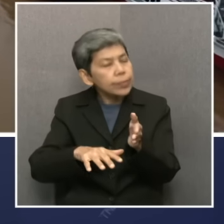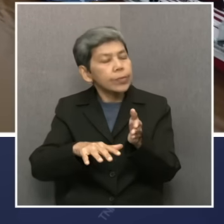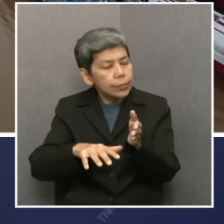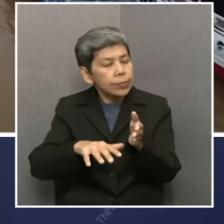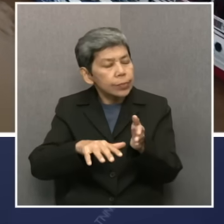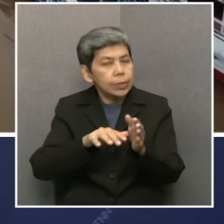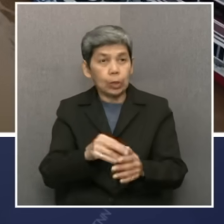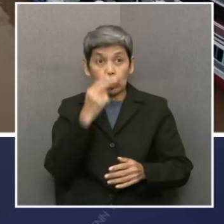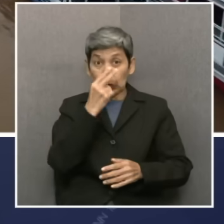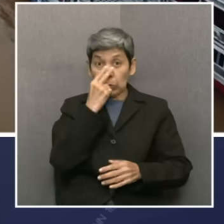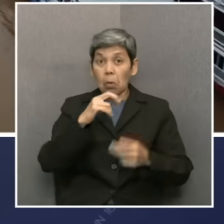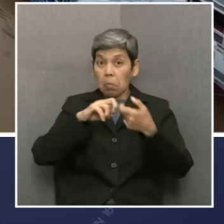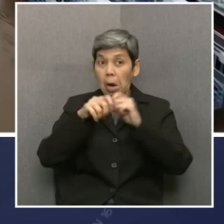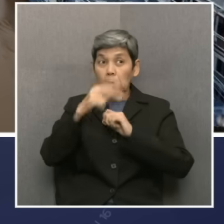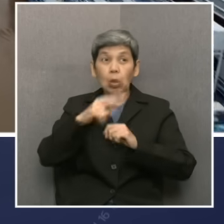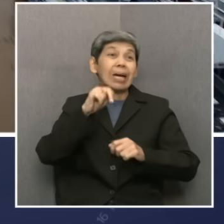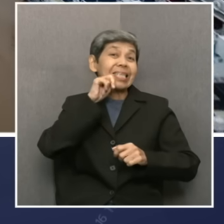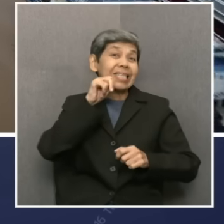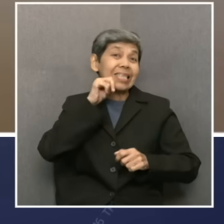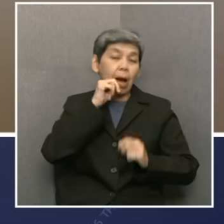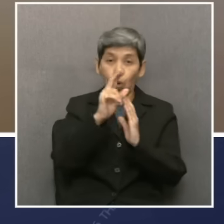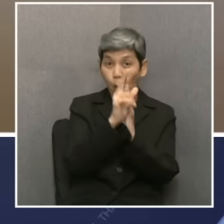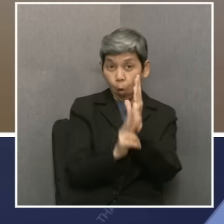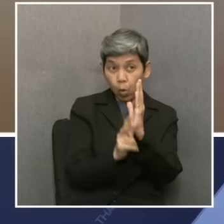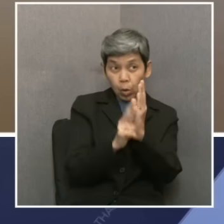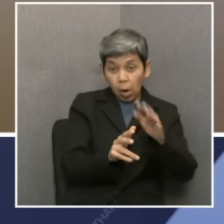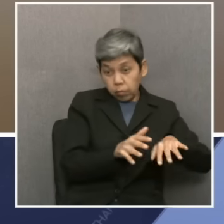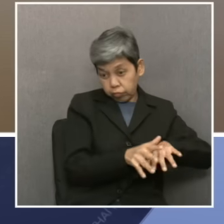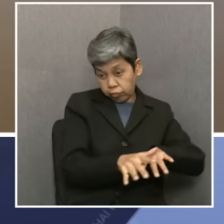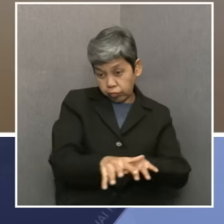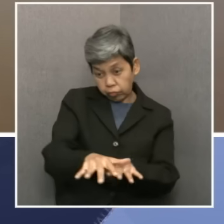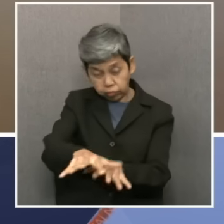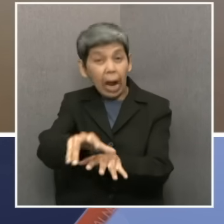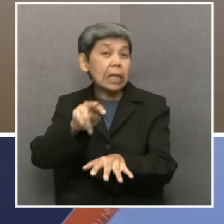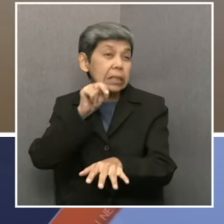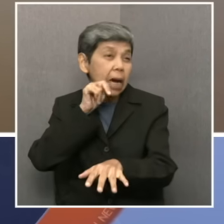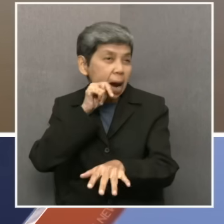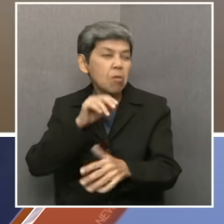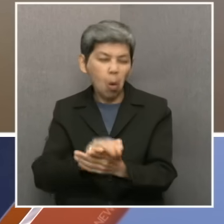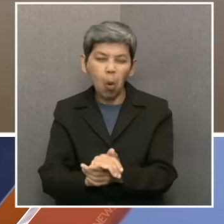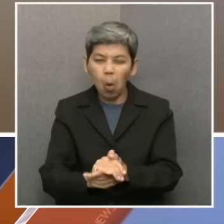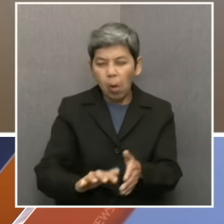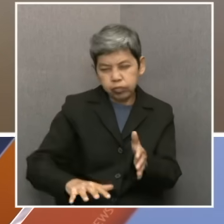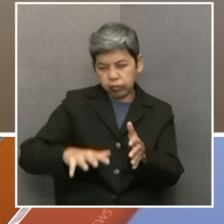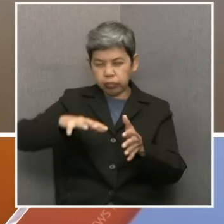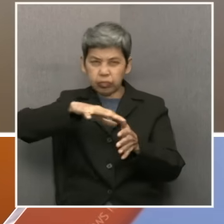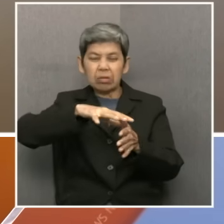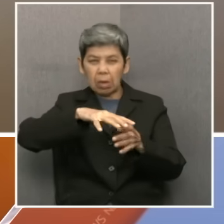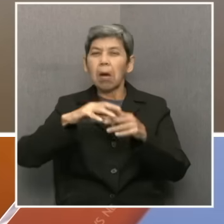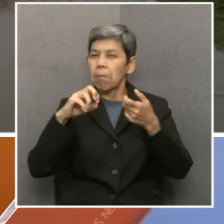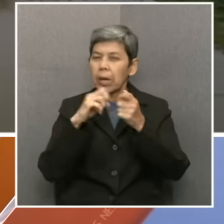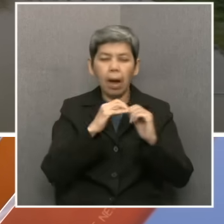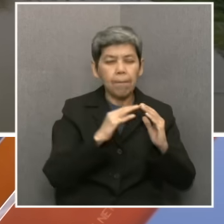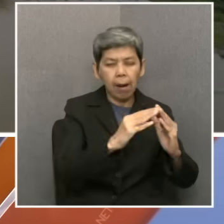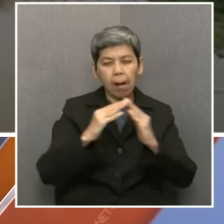จุดที่เกิดเหตุการณ์น้ำจากแม่น้ำโขงนะคะหลากไปสู่ลำน้ำสายหลักก็ยังคงเอ่อล้นท่วมตลิ่งกระทบกับป้าน